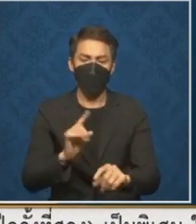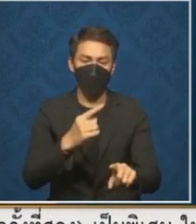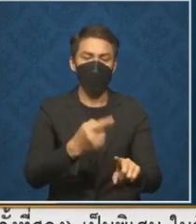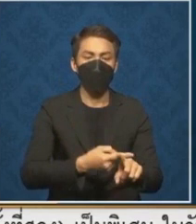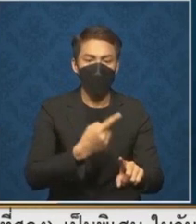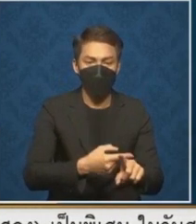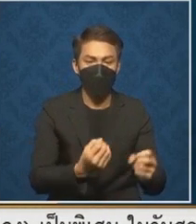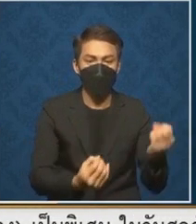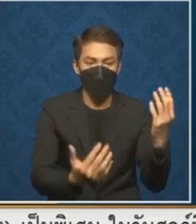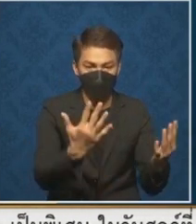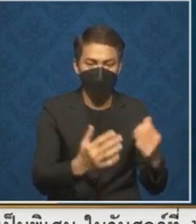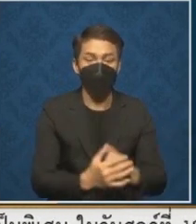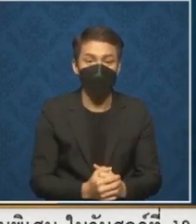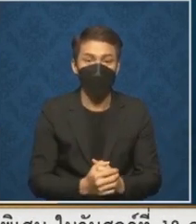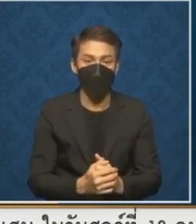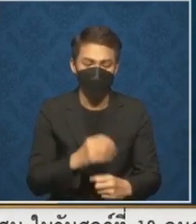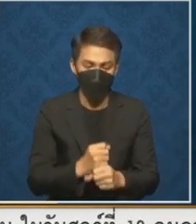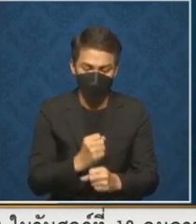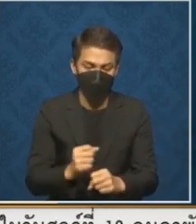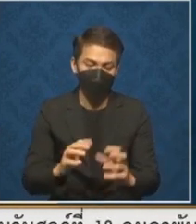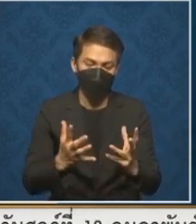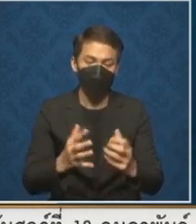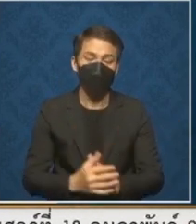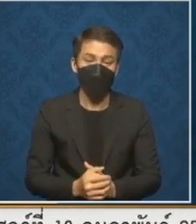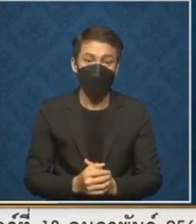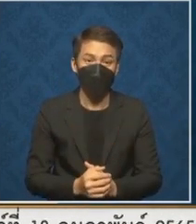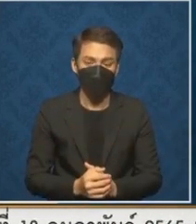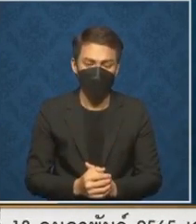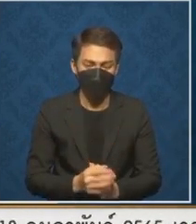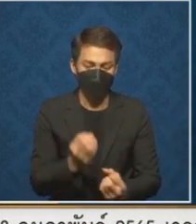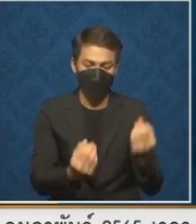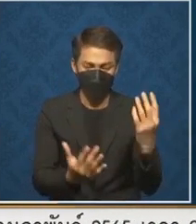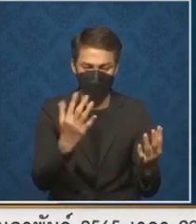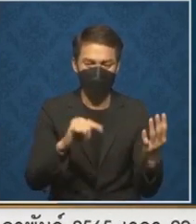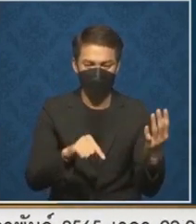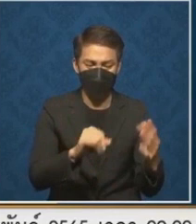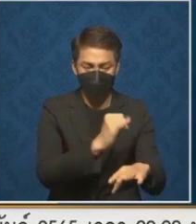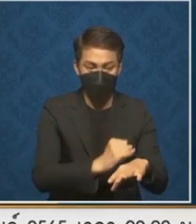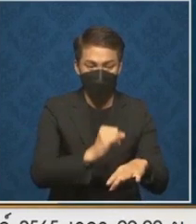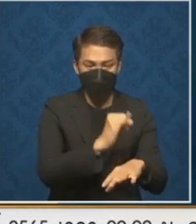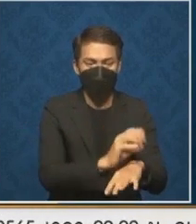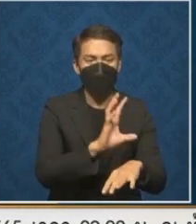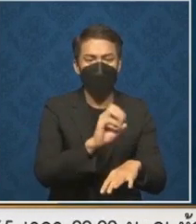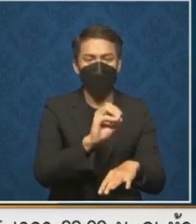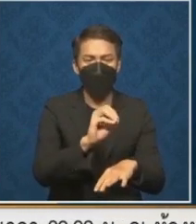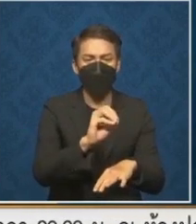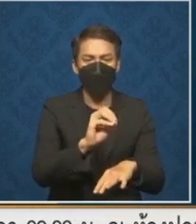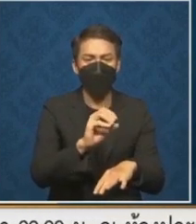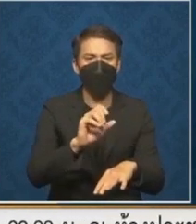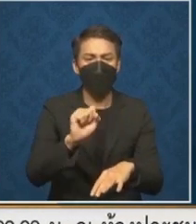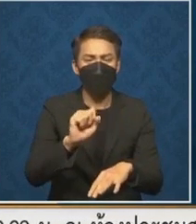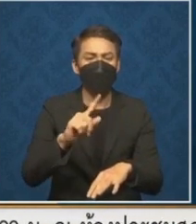คือการเช่ωป่าที่มีจำนวมากบางป่าเช่าไล้ลห 50 สถัง